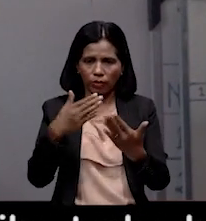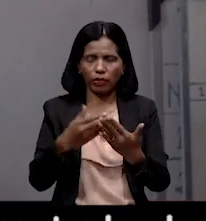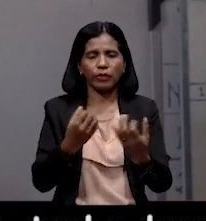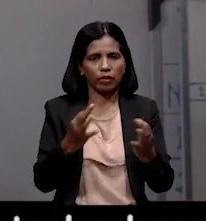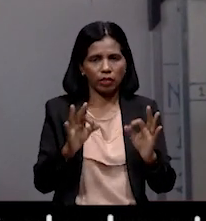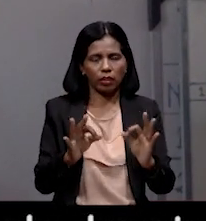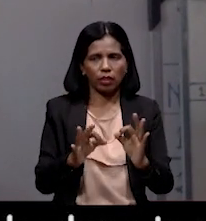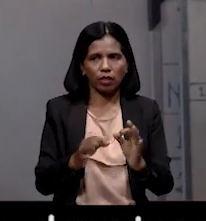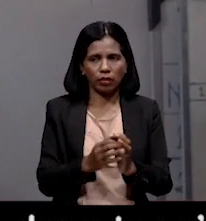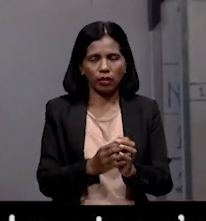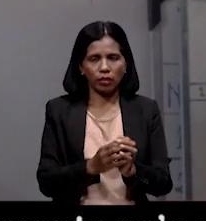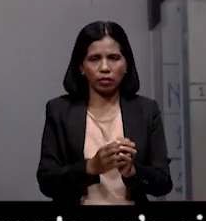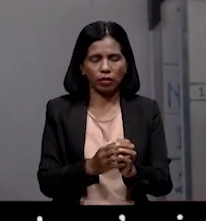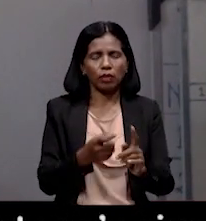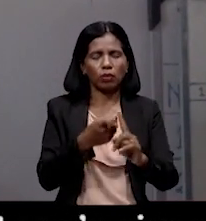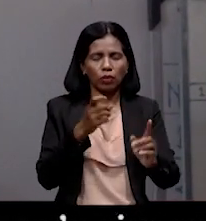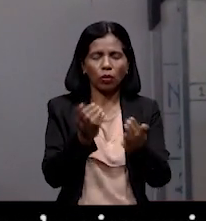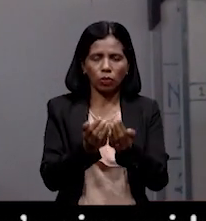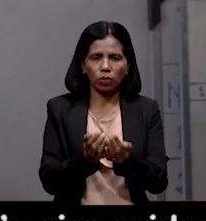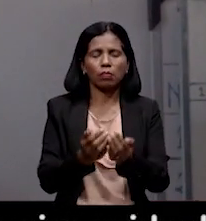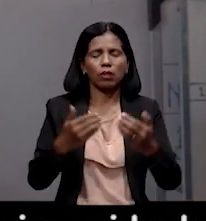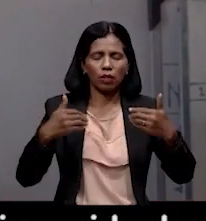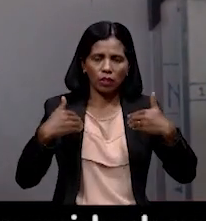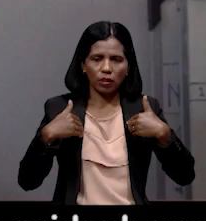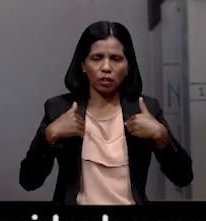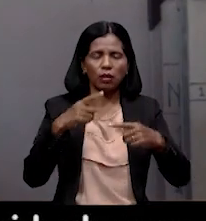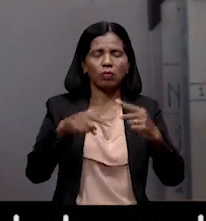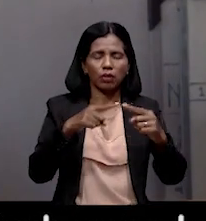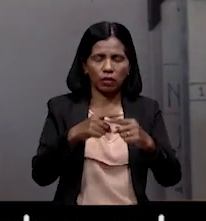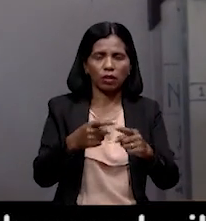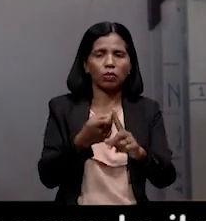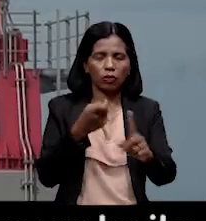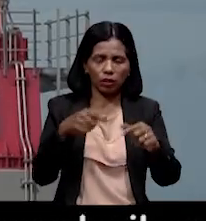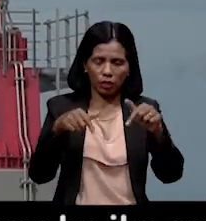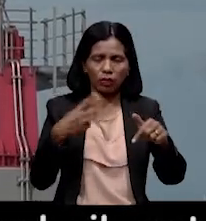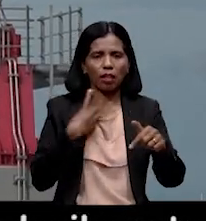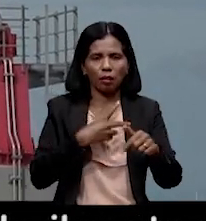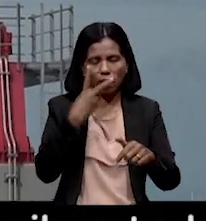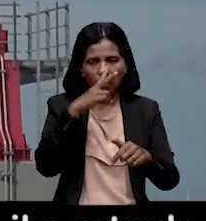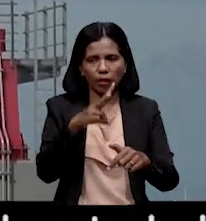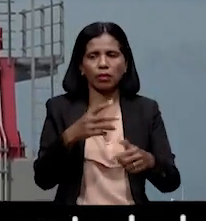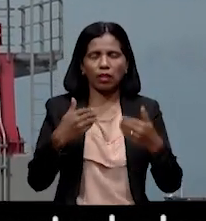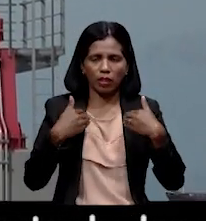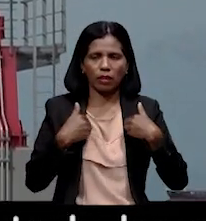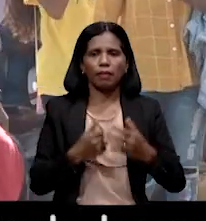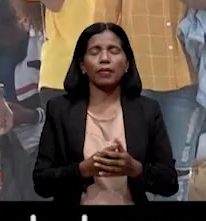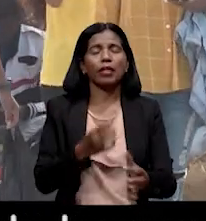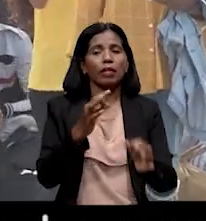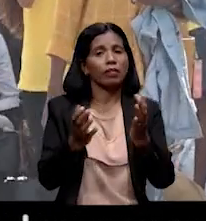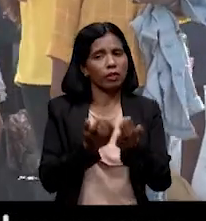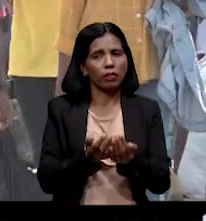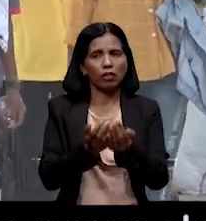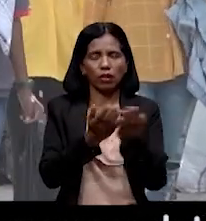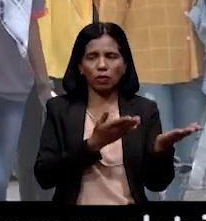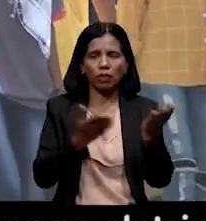dala hira saya husi oi kusi mos iha hor ben hira saya husi hene mos iha ame anota hela asun tu sirne maske rone halo ona operasaun